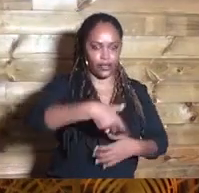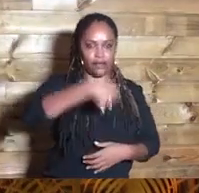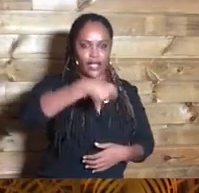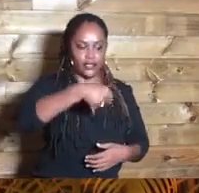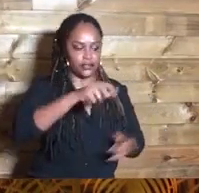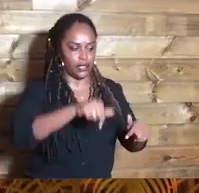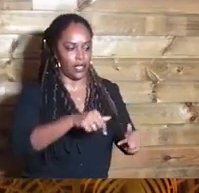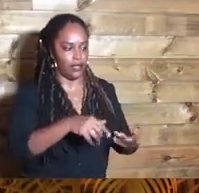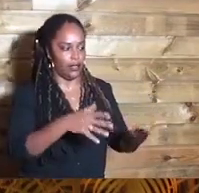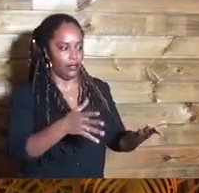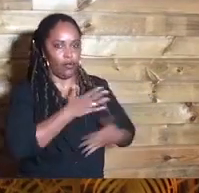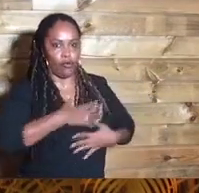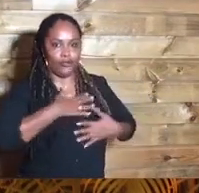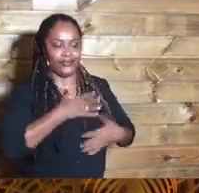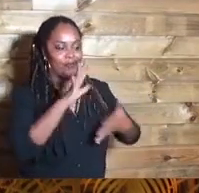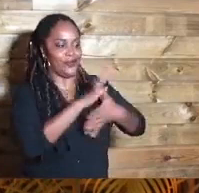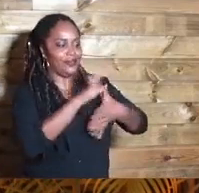et qui a joué le pays là.